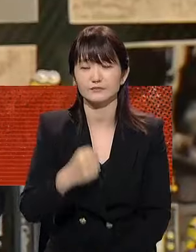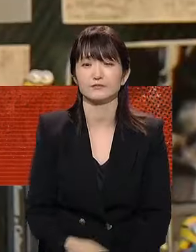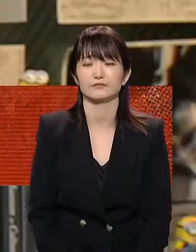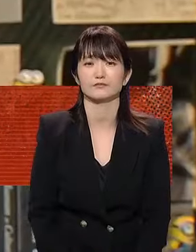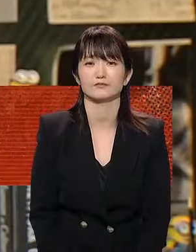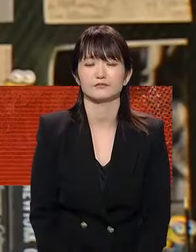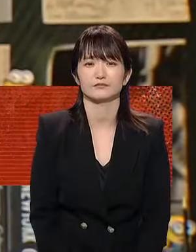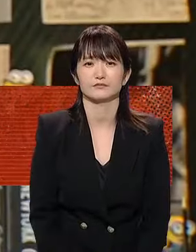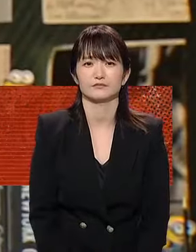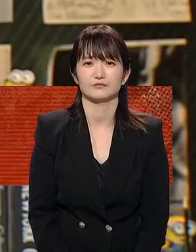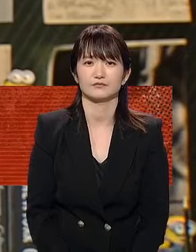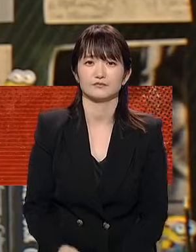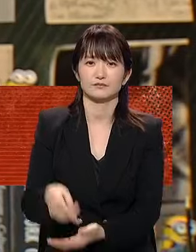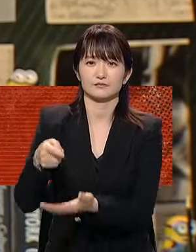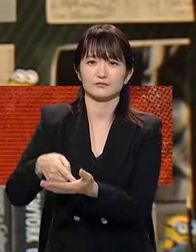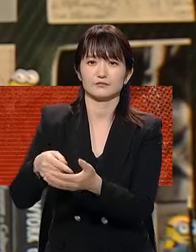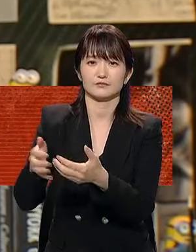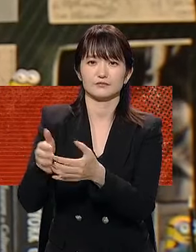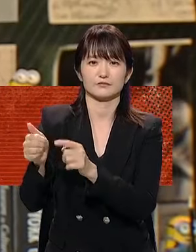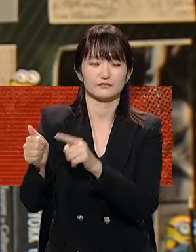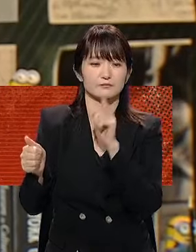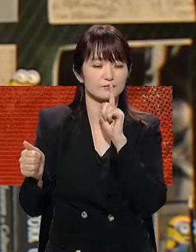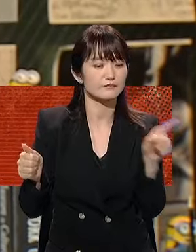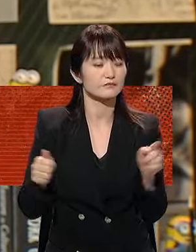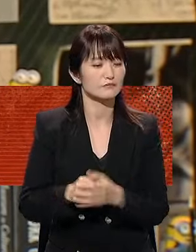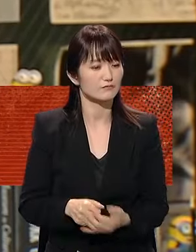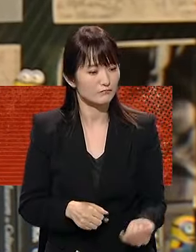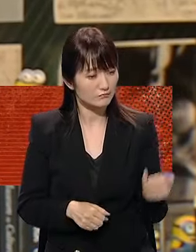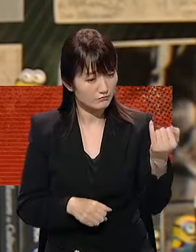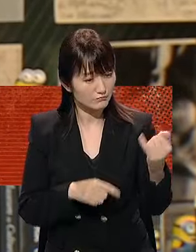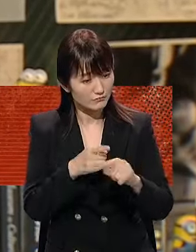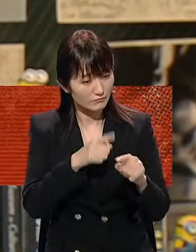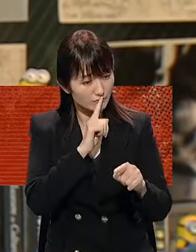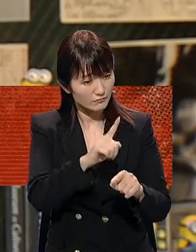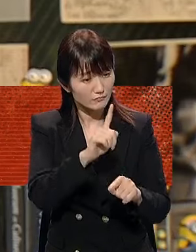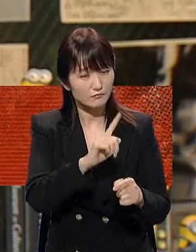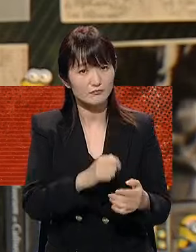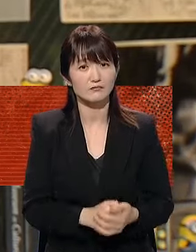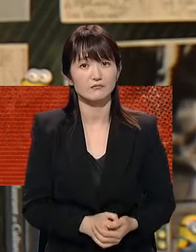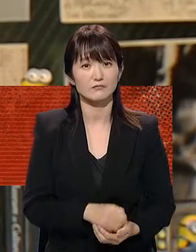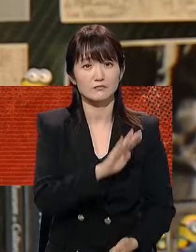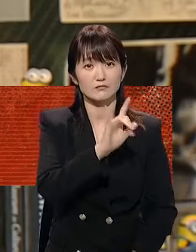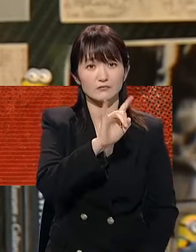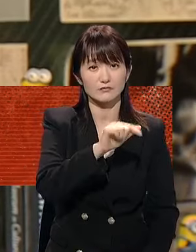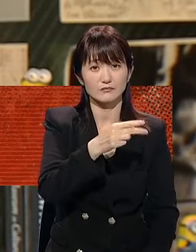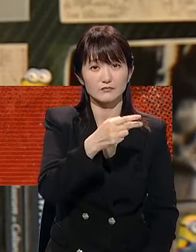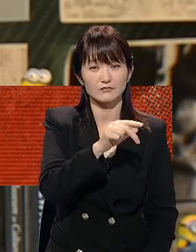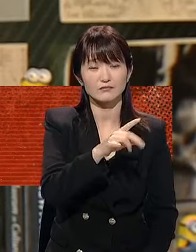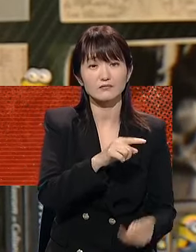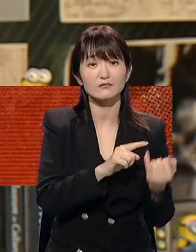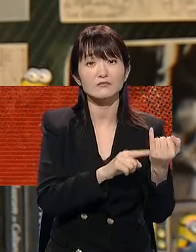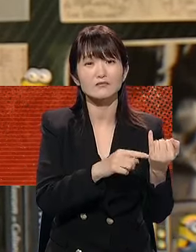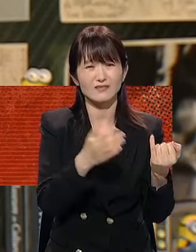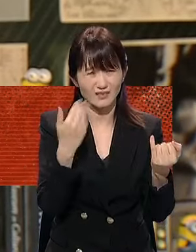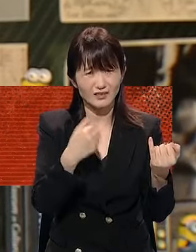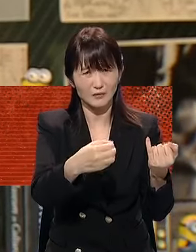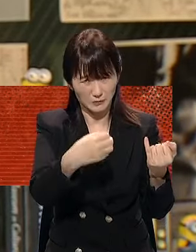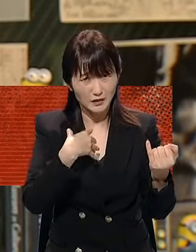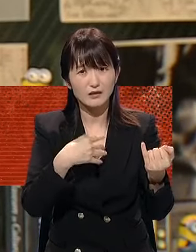말 많습니다 다음 총무 통장님이 어머머머 이언이 왜 갑자기 반말하니 저기요 백다희 통장님 그때 바로